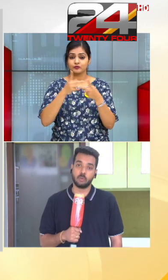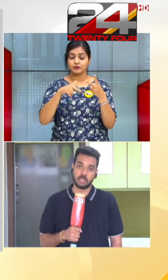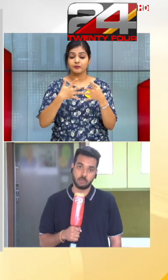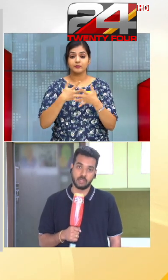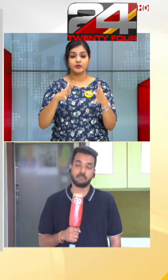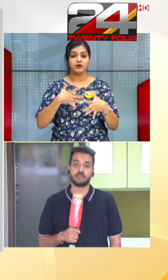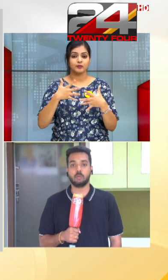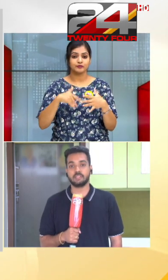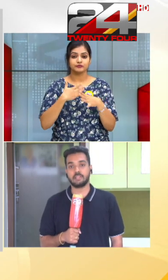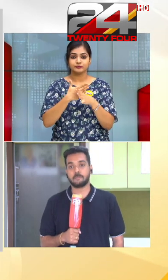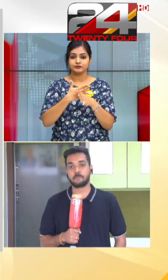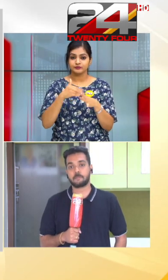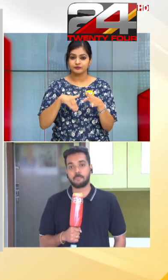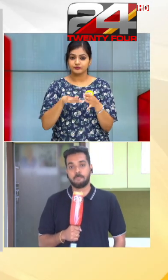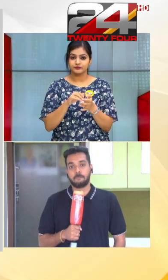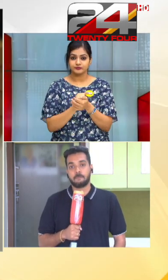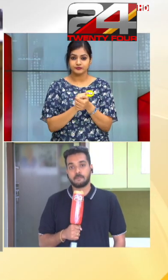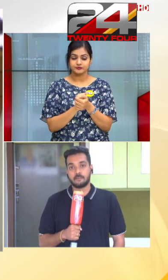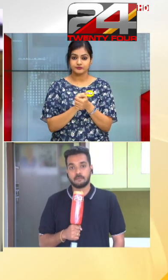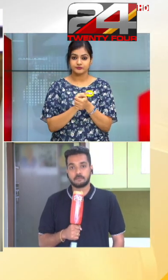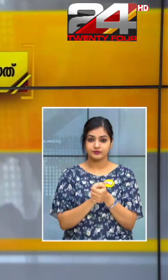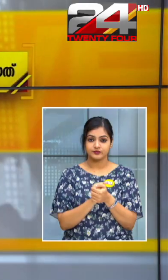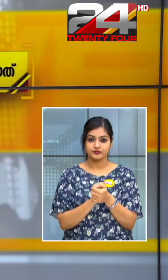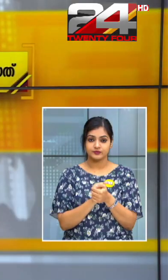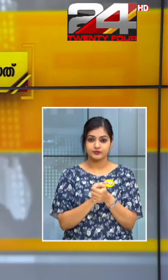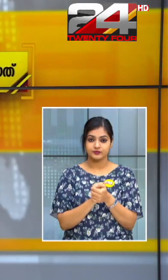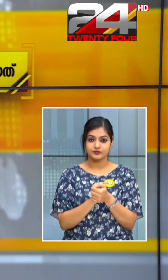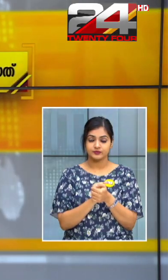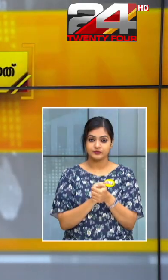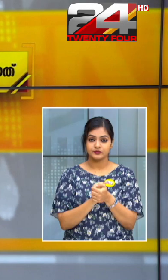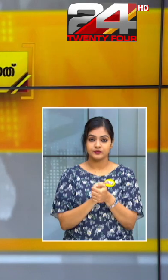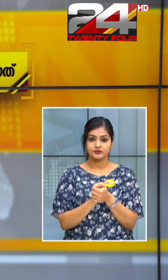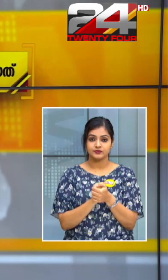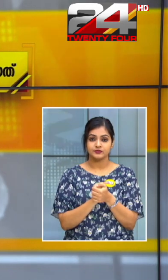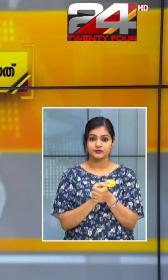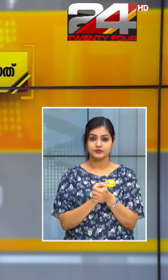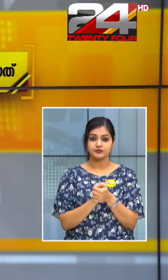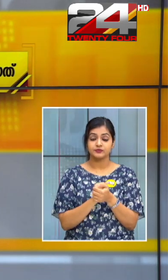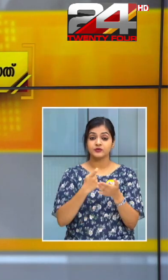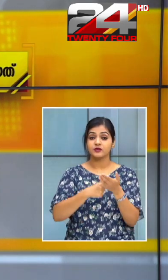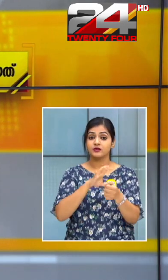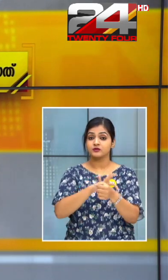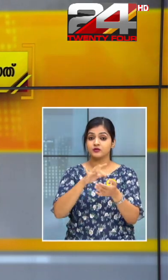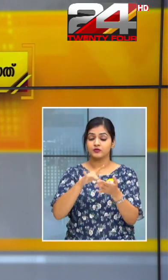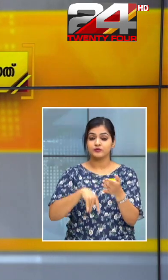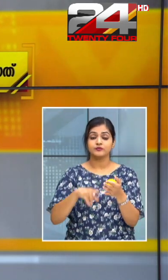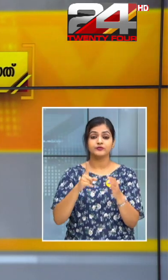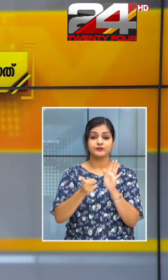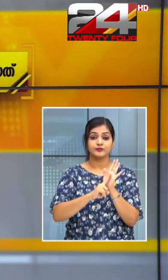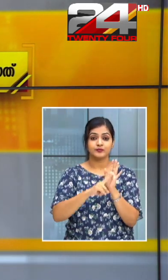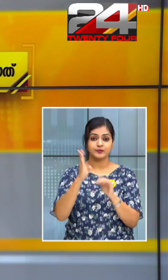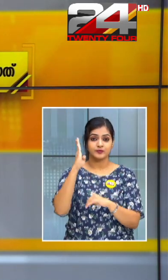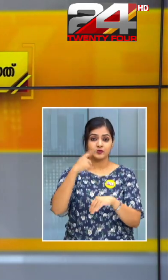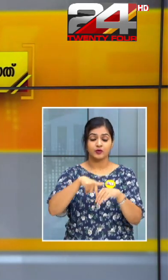സന്തോഷം പങ്കുവയ്ക്കുന്നുമുണ്ട്. ഗോപി. ശ്രീനാഥ് ചന്ദ്രൻ മുംബൈയിൽ നിന്ന് ഞങ്ങളുടെ പ്രതിനിധി വിവരങ്ങൾ നൽകി. രാജസ്ഥാനിൽ പ്രചാരണ